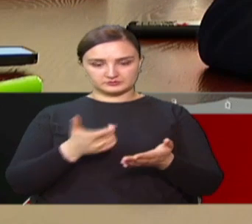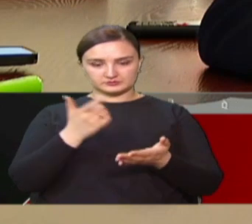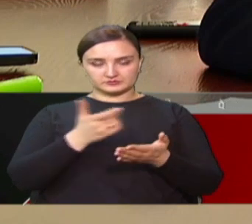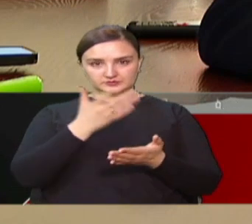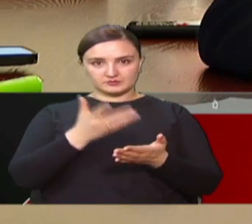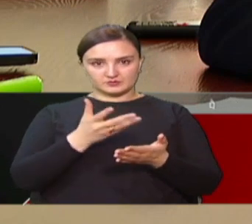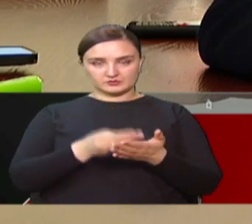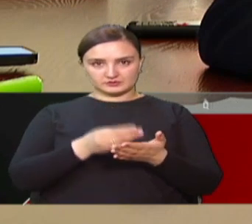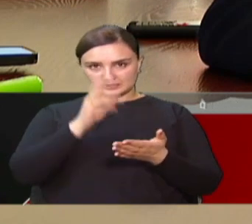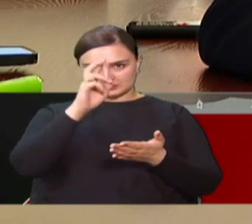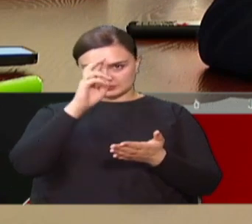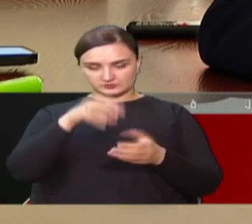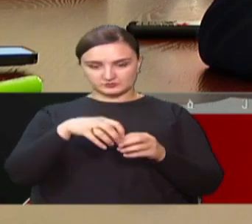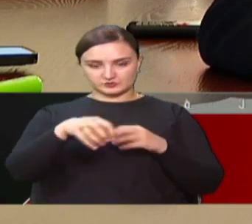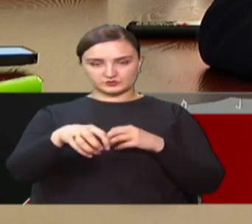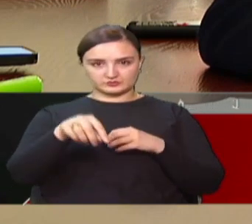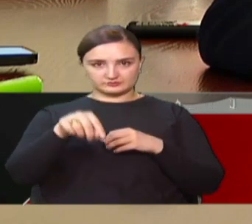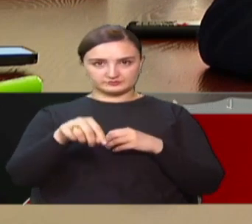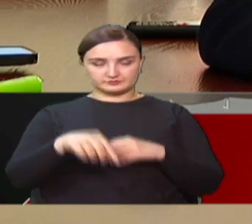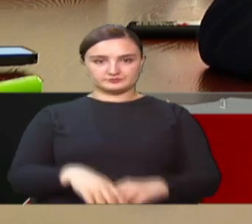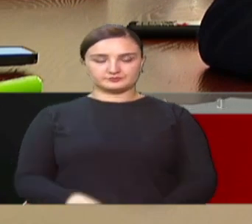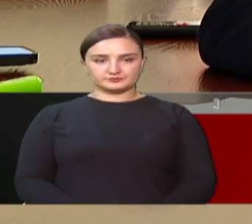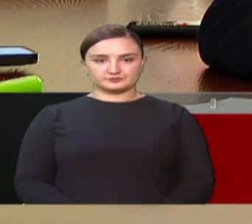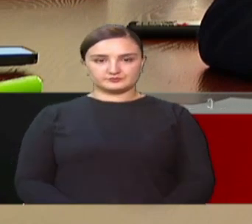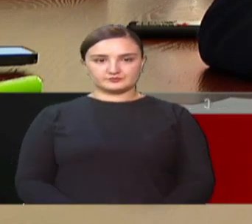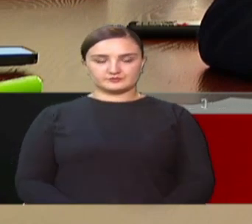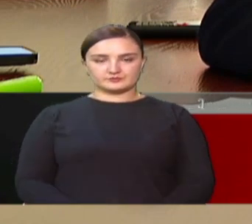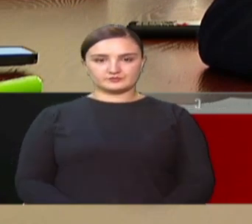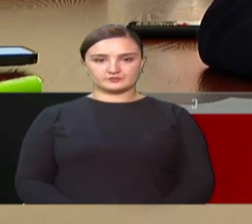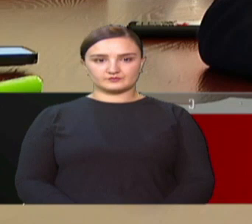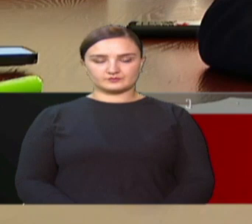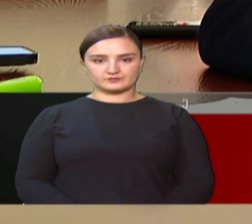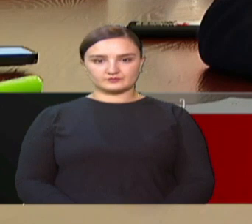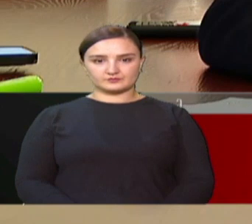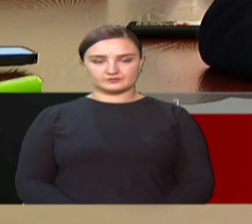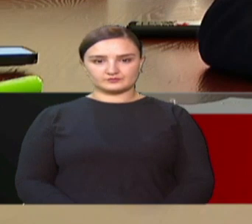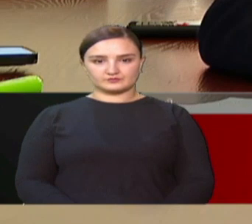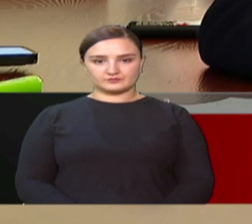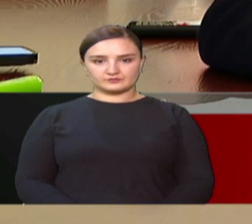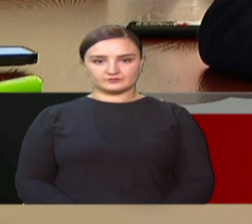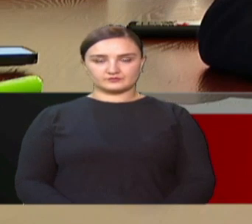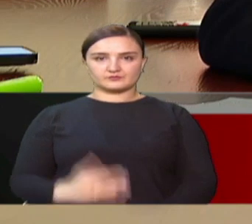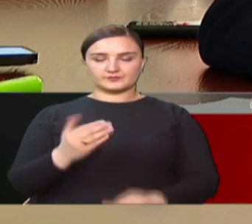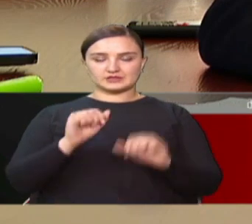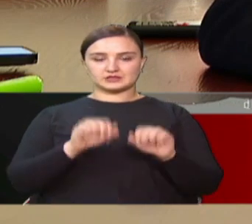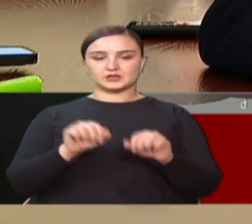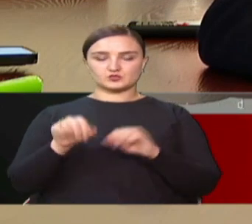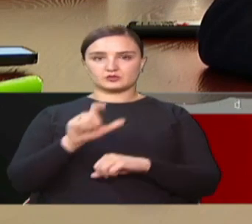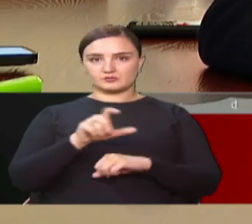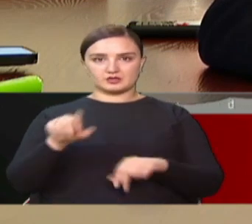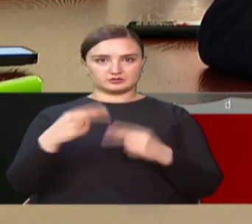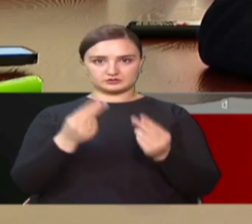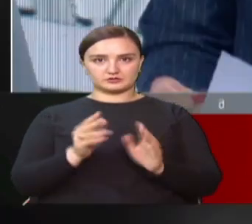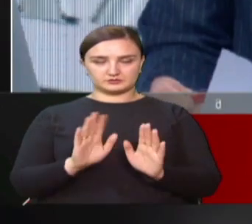დამოუკიდებელ ხელისუფლების შტოს, მისი ჯღრევის საშუალებას ჩვენ ამ ხალხს არ მივცემთ